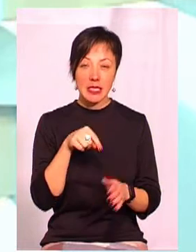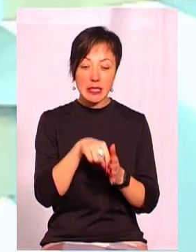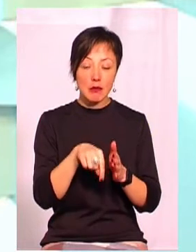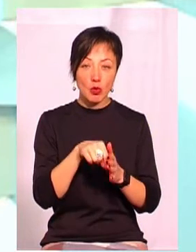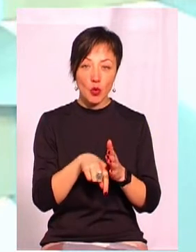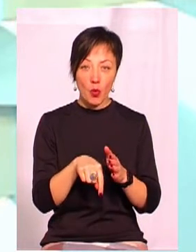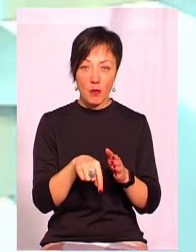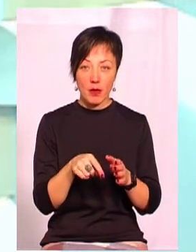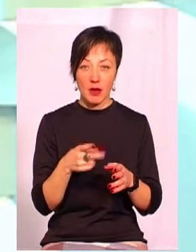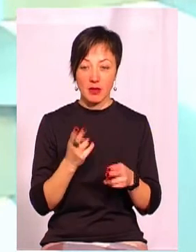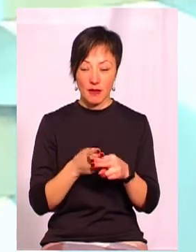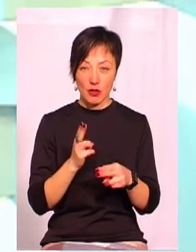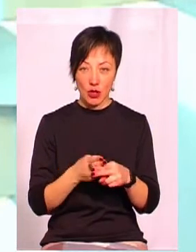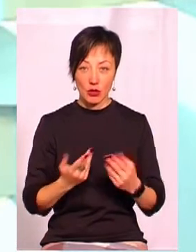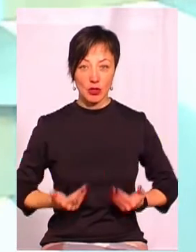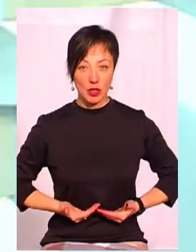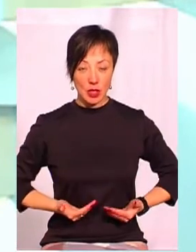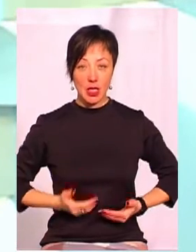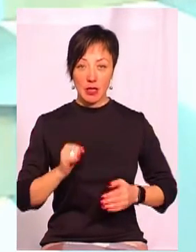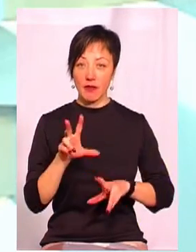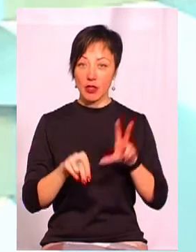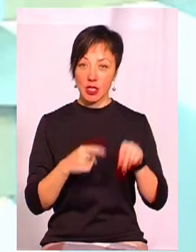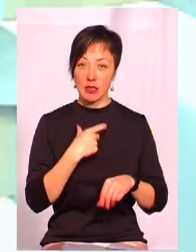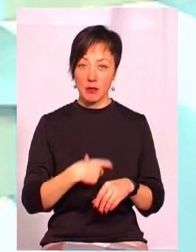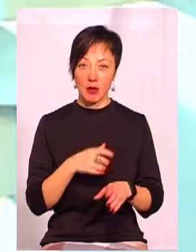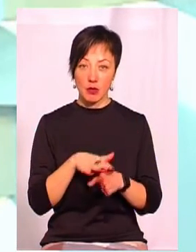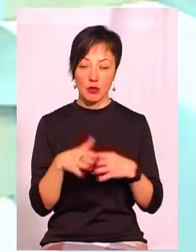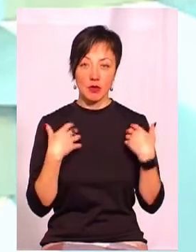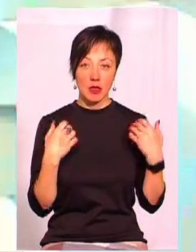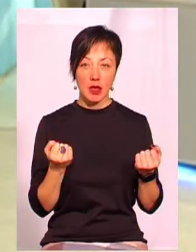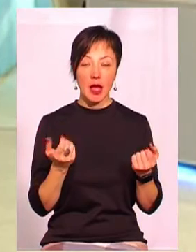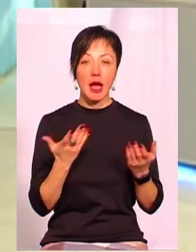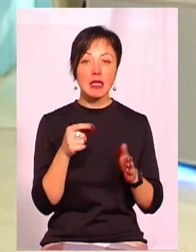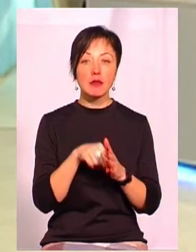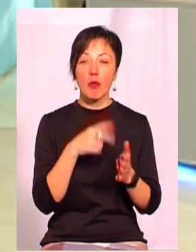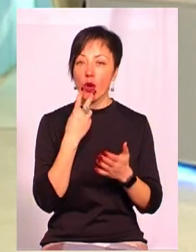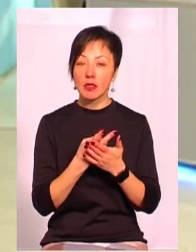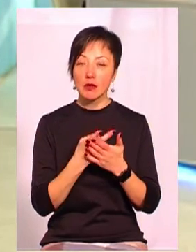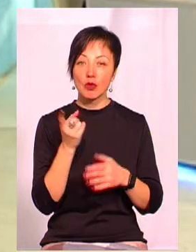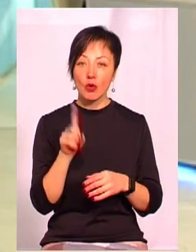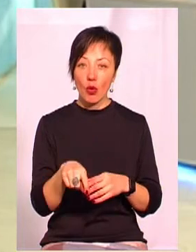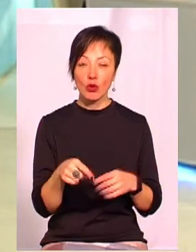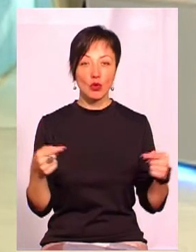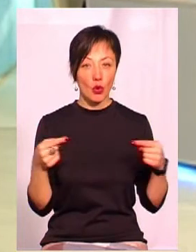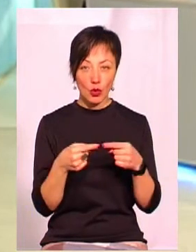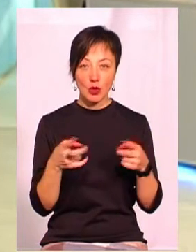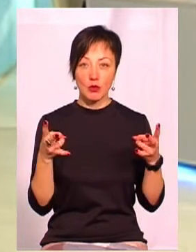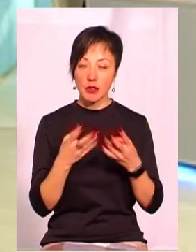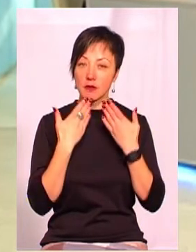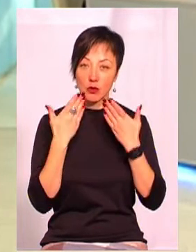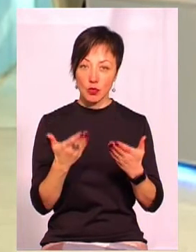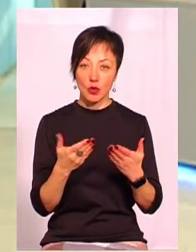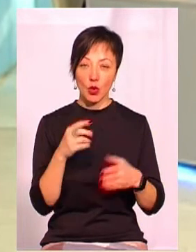симптомів, які її дошкуляли, і ну, вважає себе абсолютно здоровою. Які симптоми є показником того, що от точно